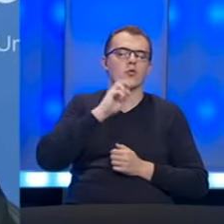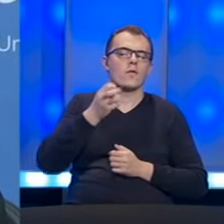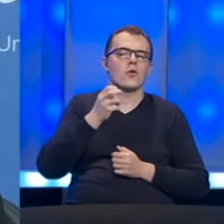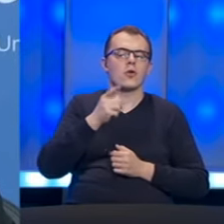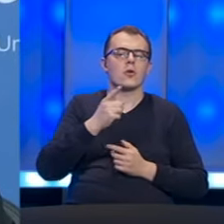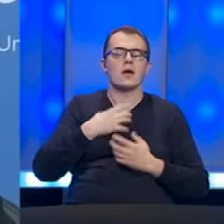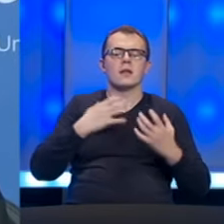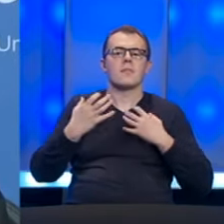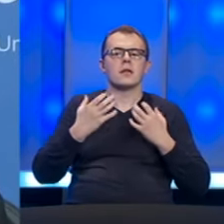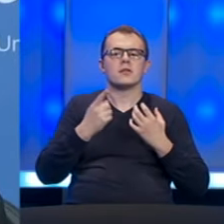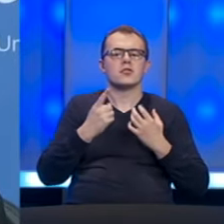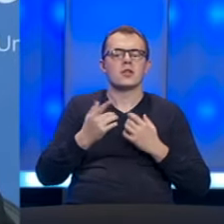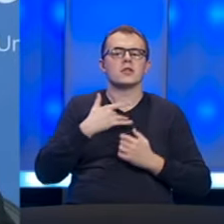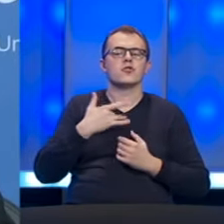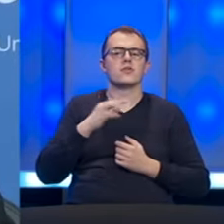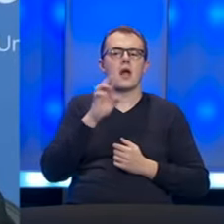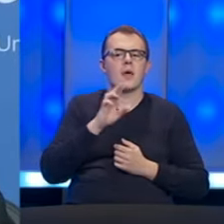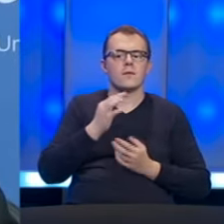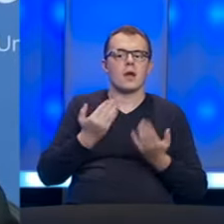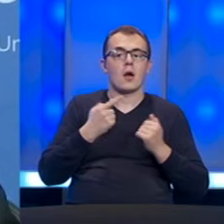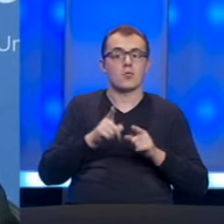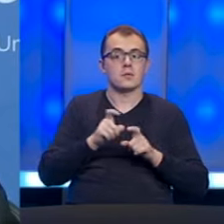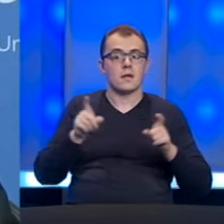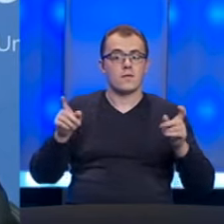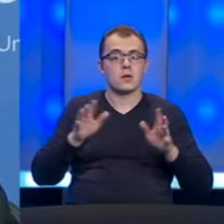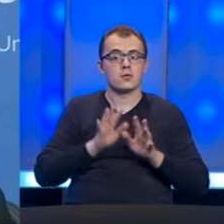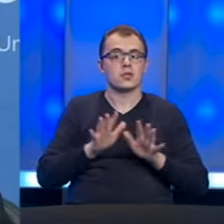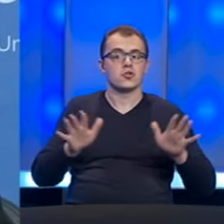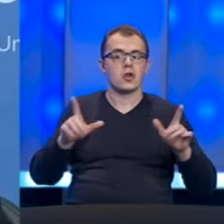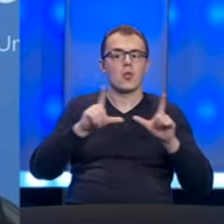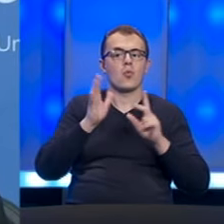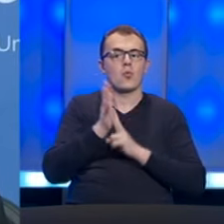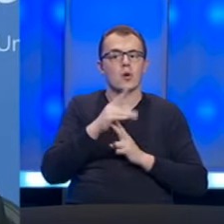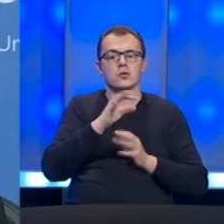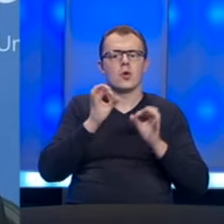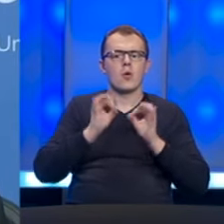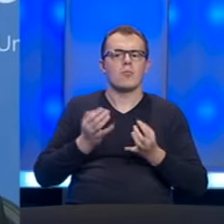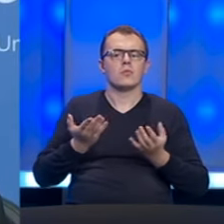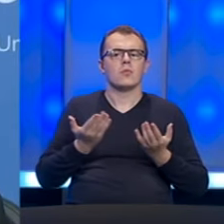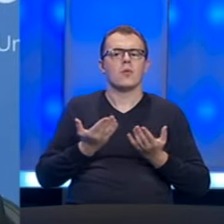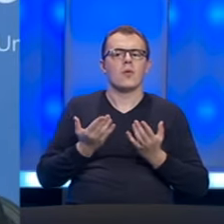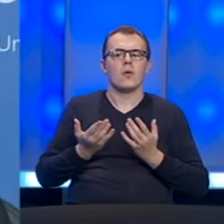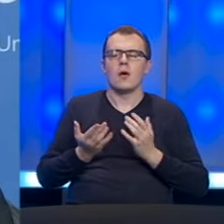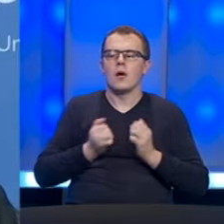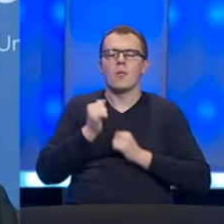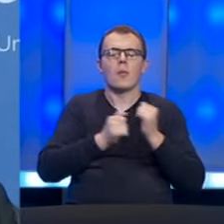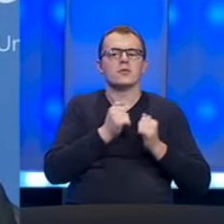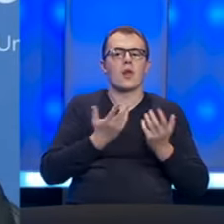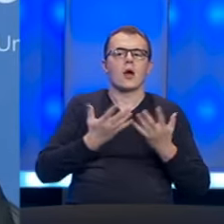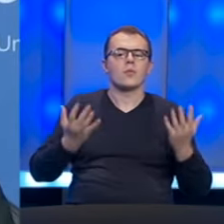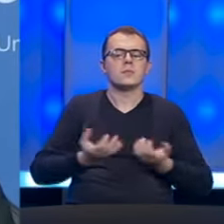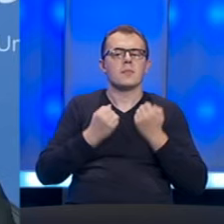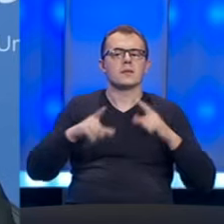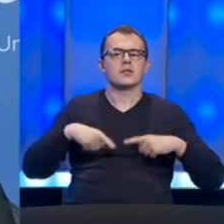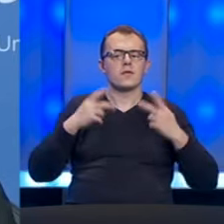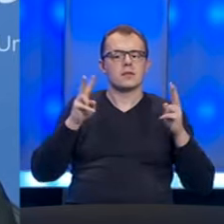dramatične ekonomske i socijalne efekte. Kako se virus širi, Ujedinjene nacije su se potpuno mobilizovale kako bi spasili živote, smanjili problem